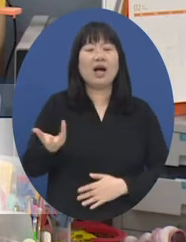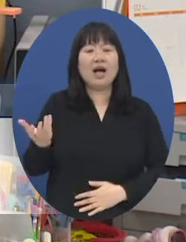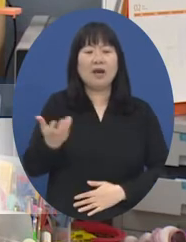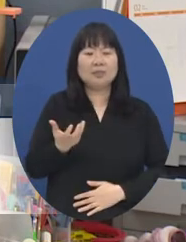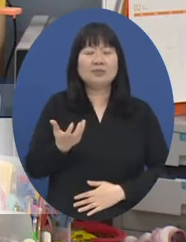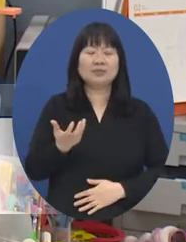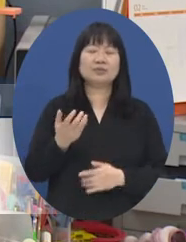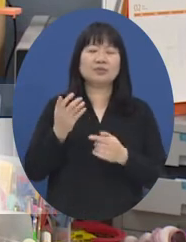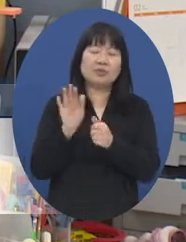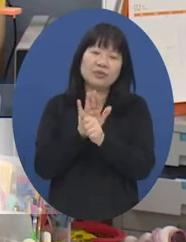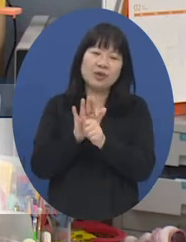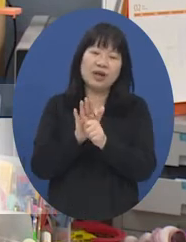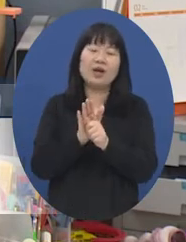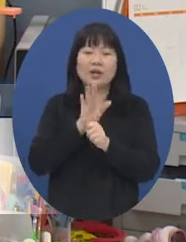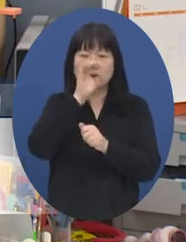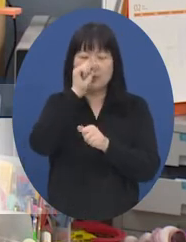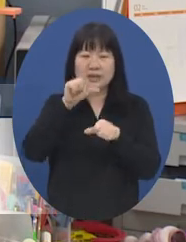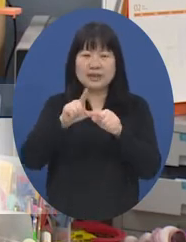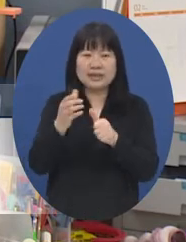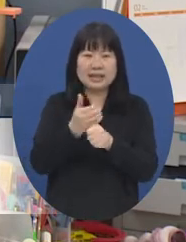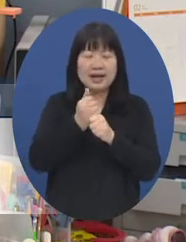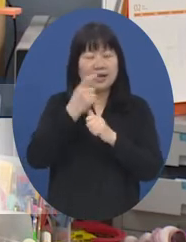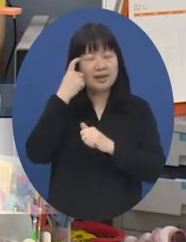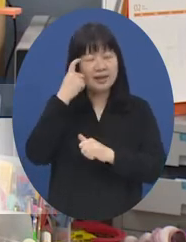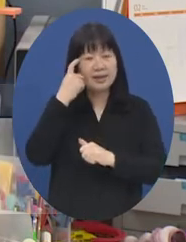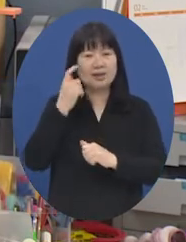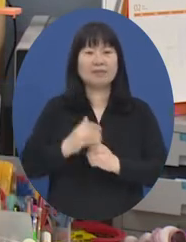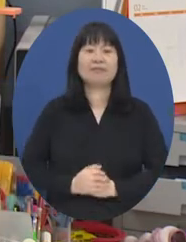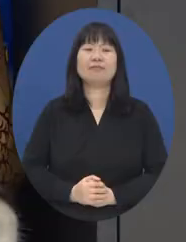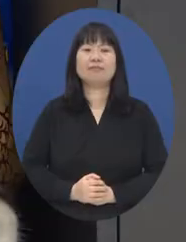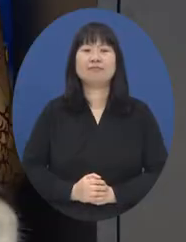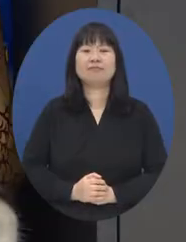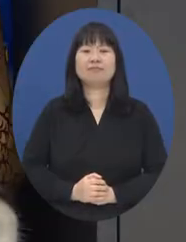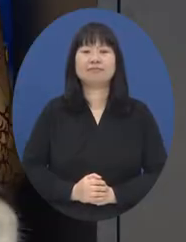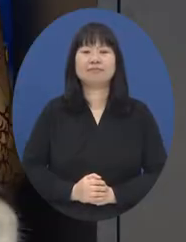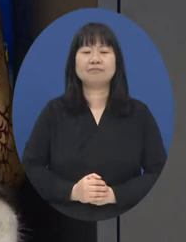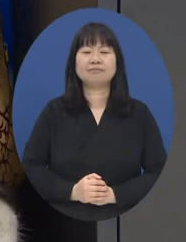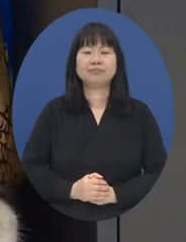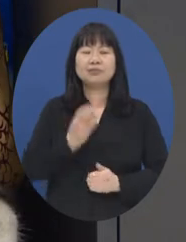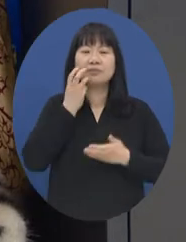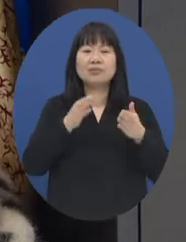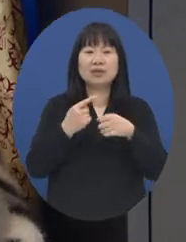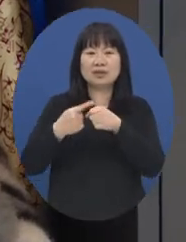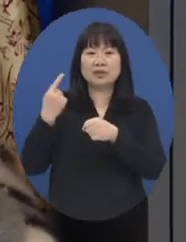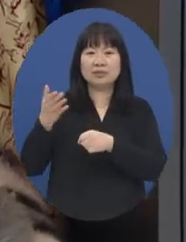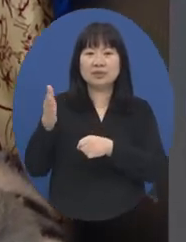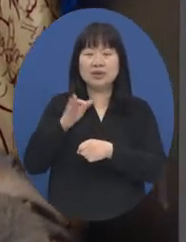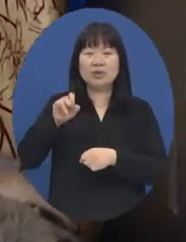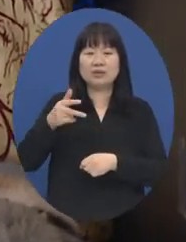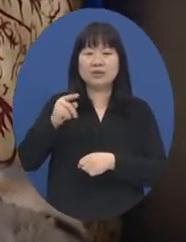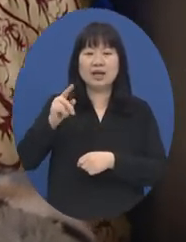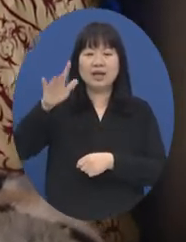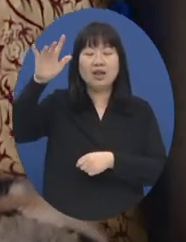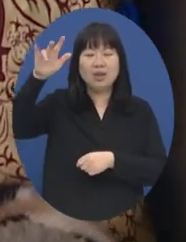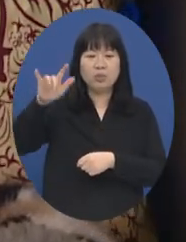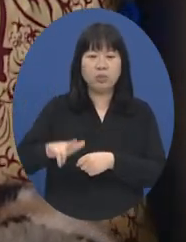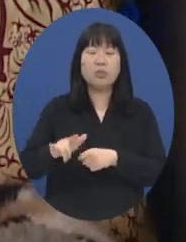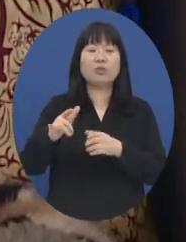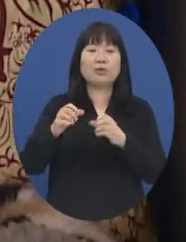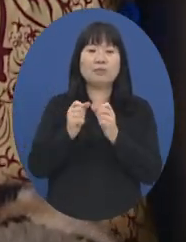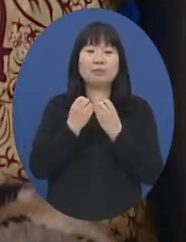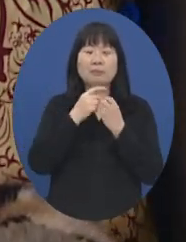의뢰해 드리는 그런 좋은 계기가 될 거라고 저희는 생각하고 있습니다 경우도 는 지난해부터 원자폭탄 피해자 있을 뿐만 아니라